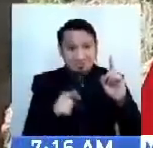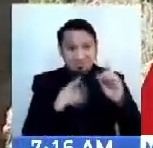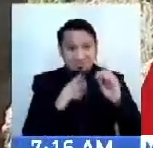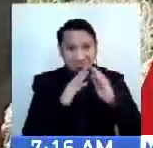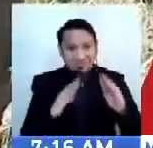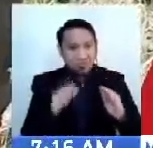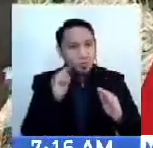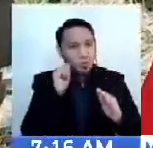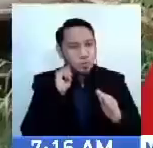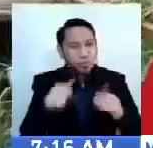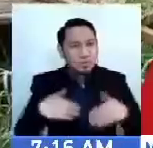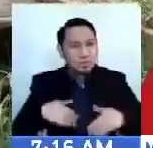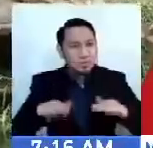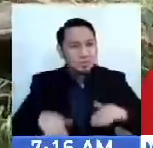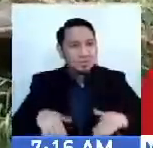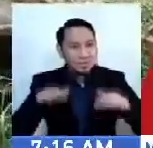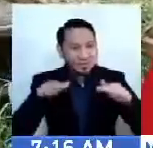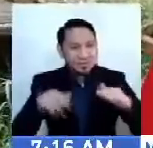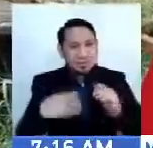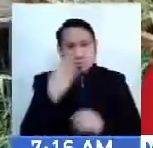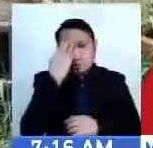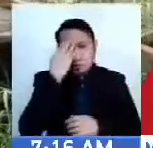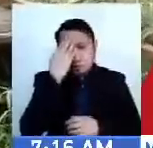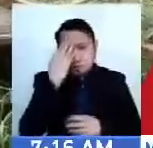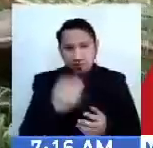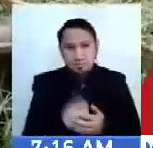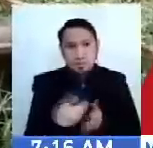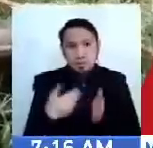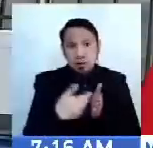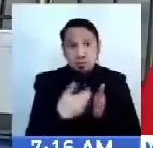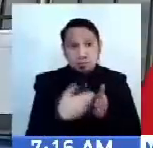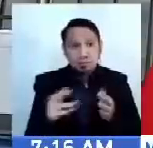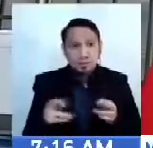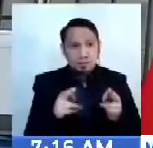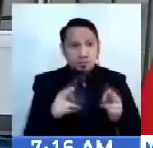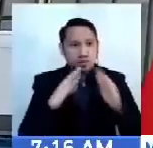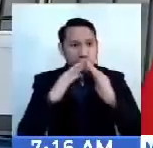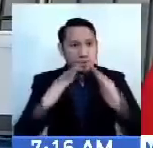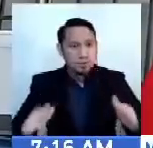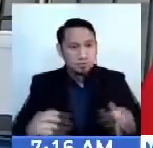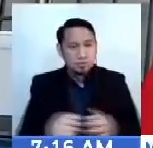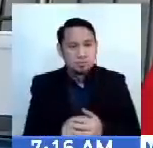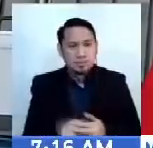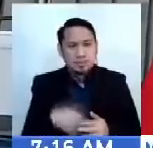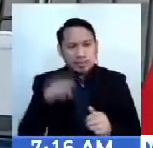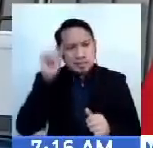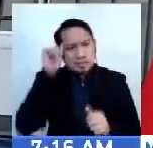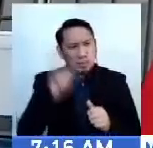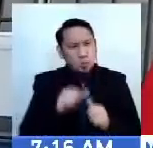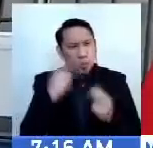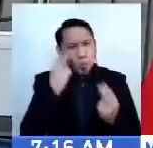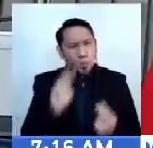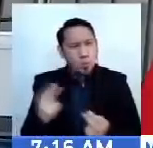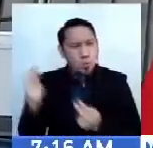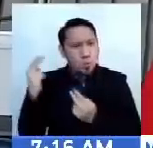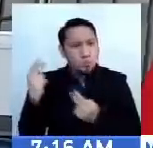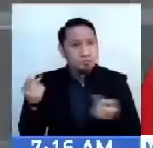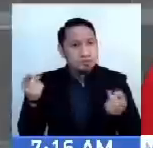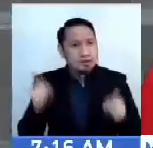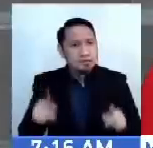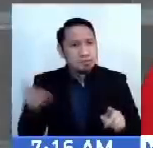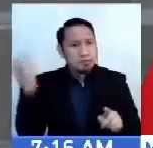Luisoy, Maykawayan, Bulacan. Tabi mismo ng ilog ang kanyang bahay. Tandang-tanda niya pa raw nang tumama ang bagyong